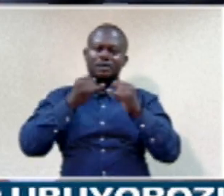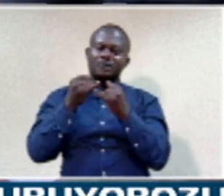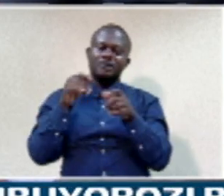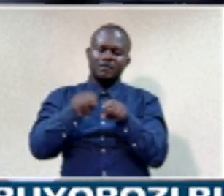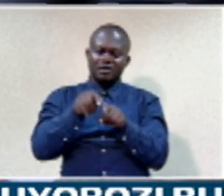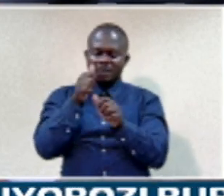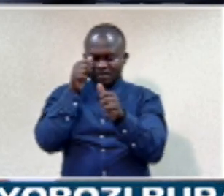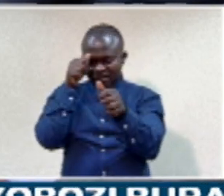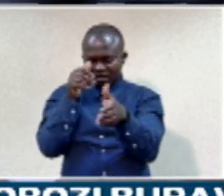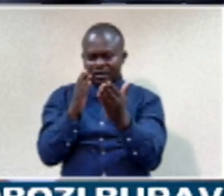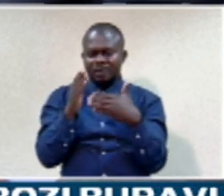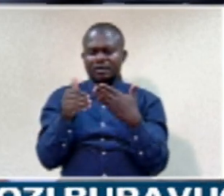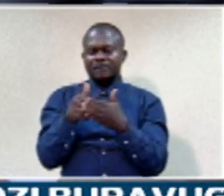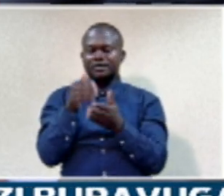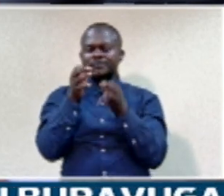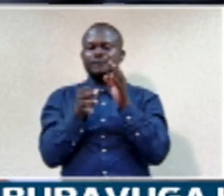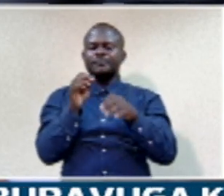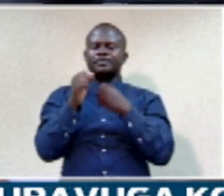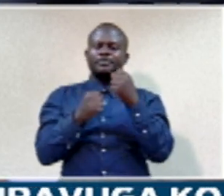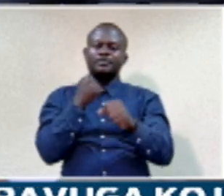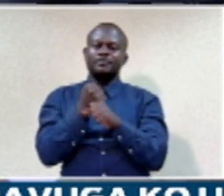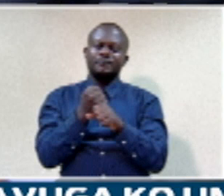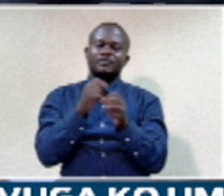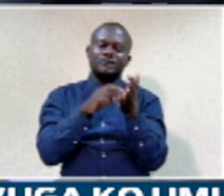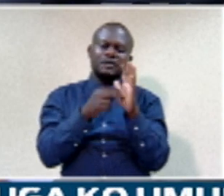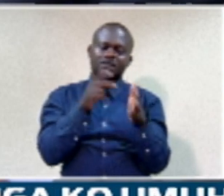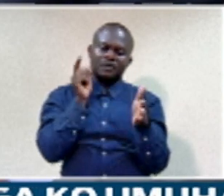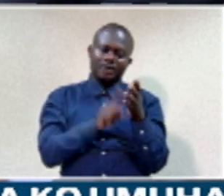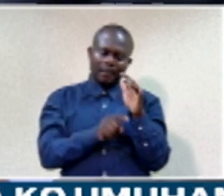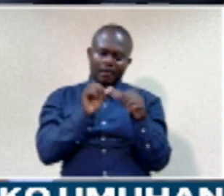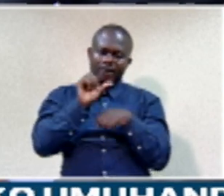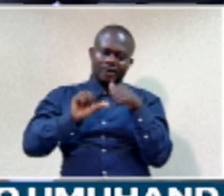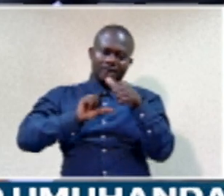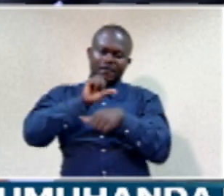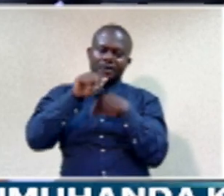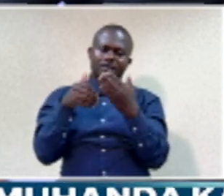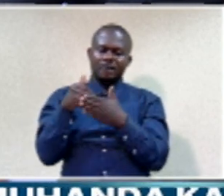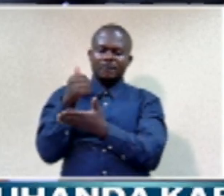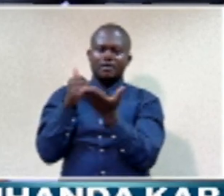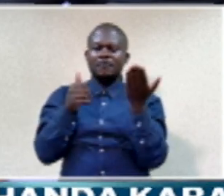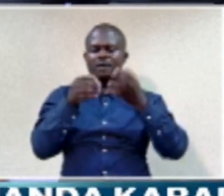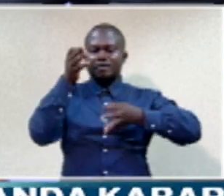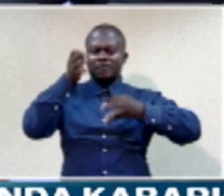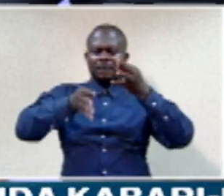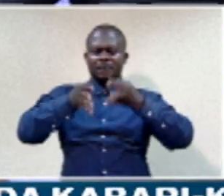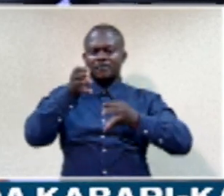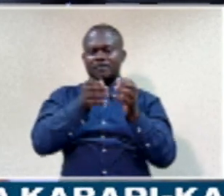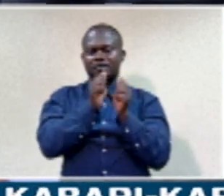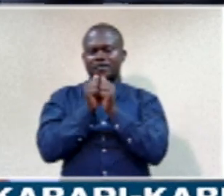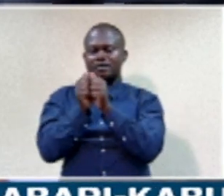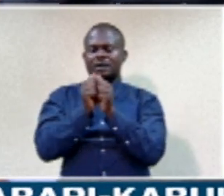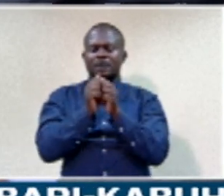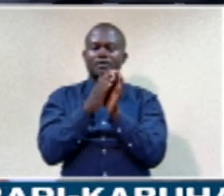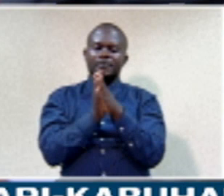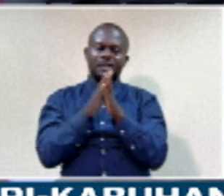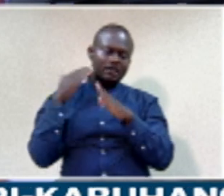nkawe wakurikiranye izi manza imyaka myinshi, bisobanuye iki ku bijyanye n'imanza ndetse n'amateka